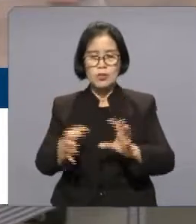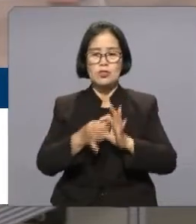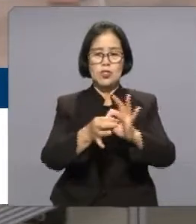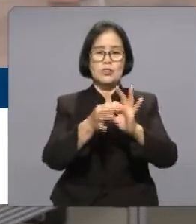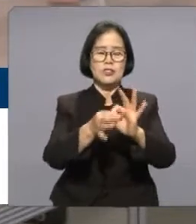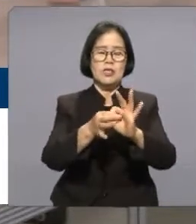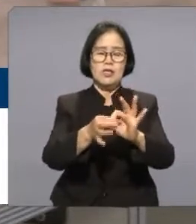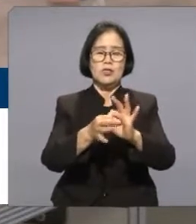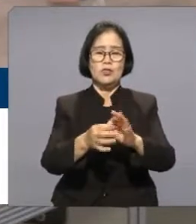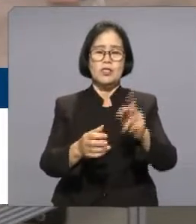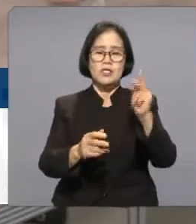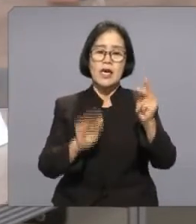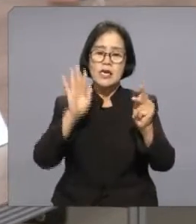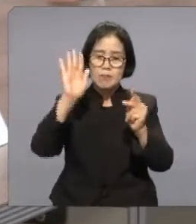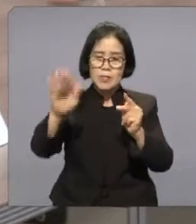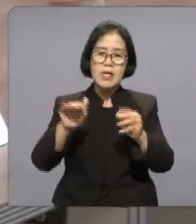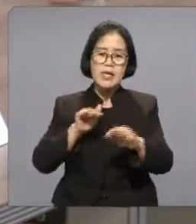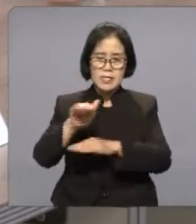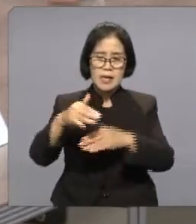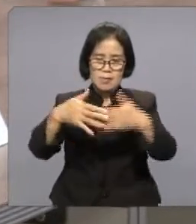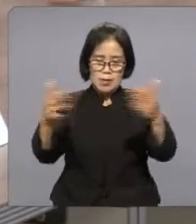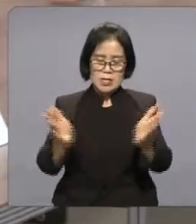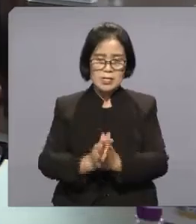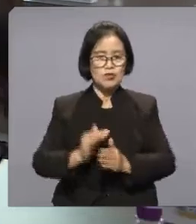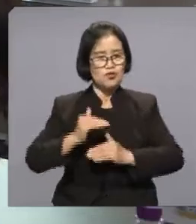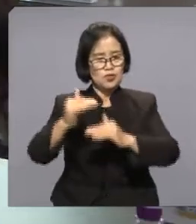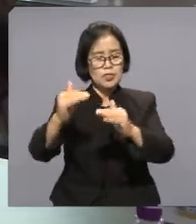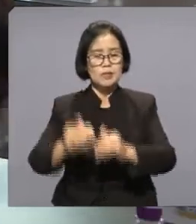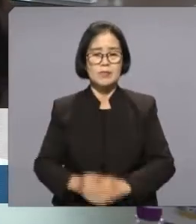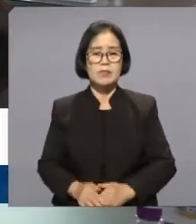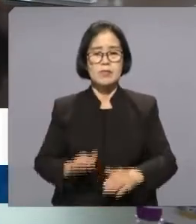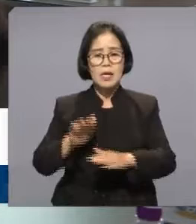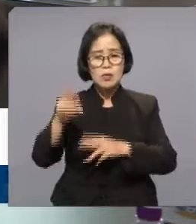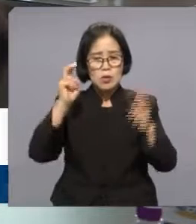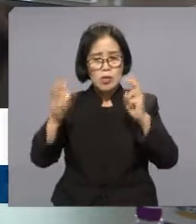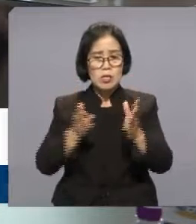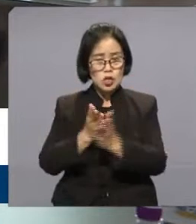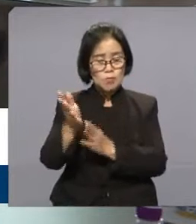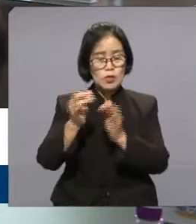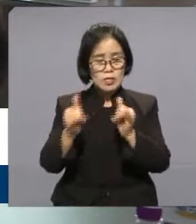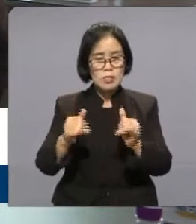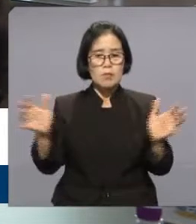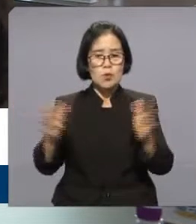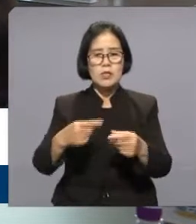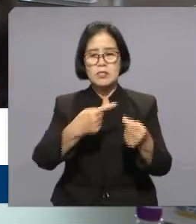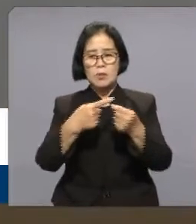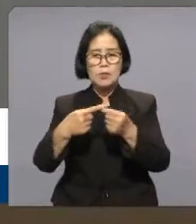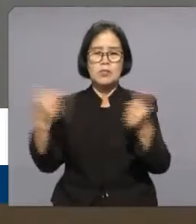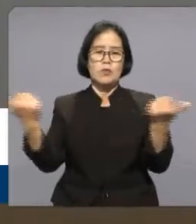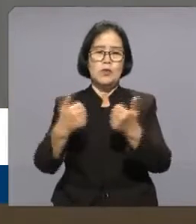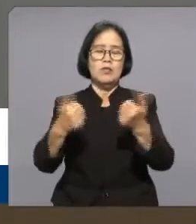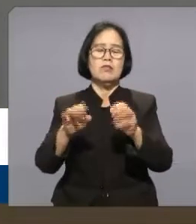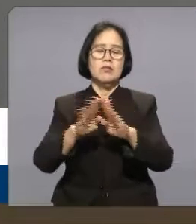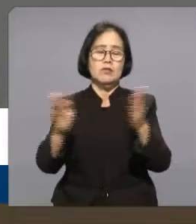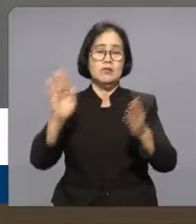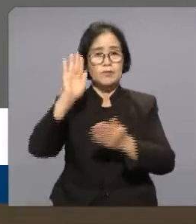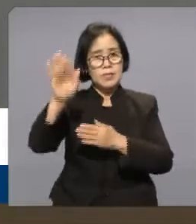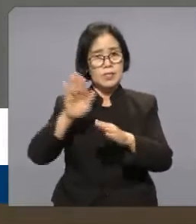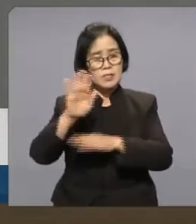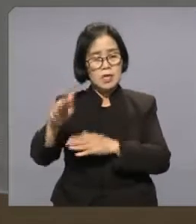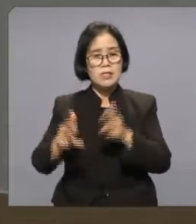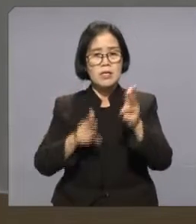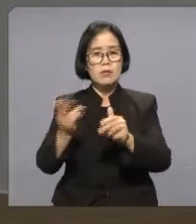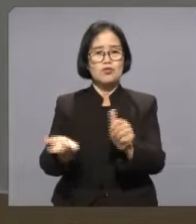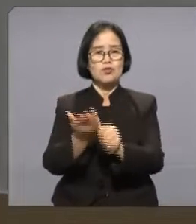연결시킨 K미래차 밸리를 추진합니다. 자동차 업계 전문가 등이 모여 첫 회의를 열고 미래차 산업 육성을